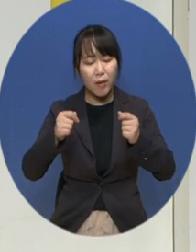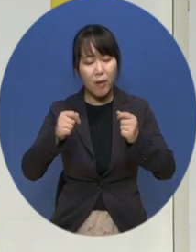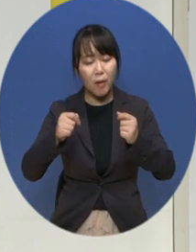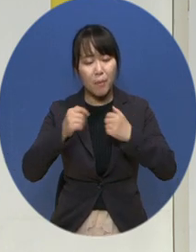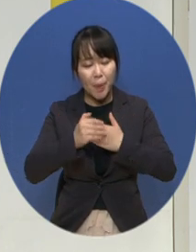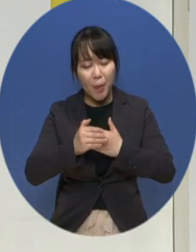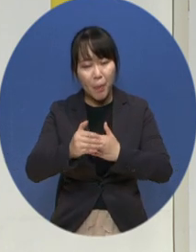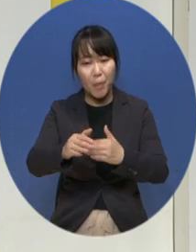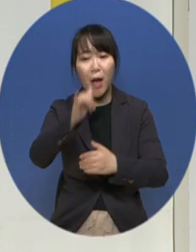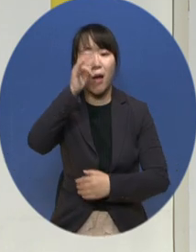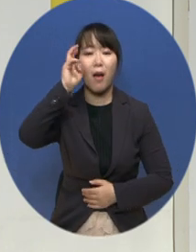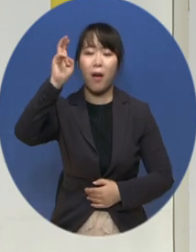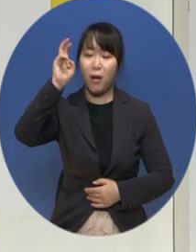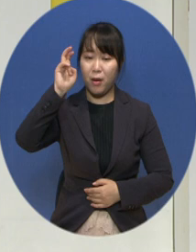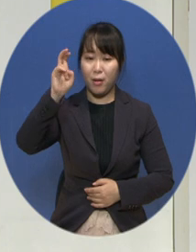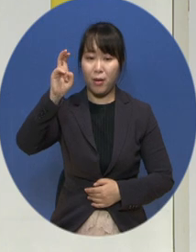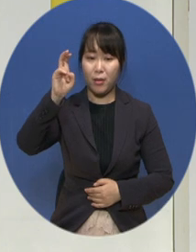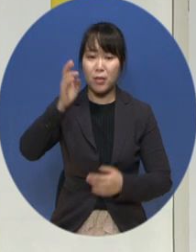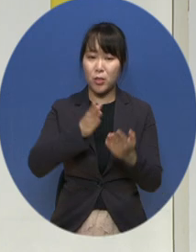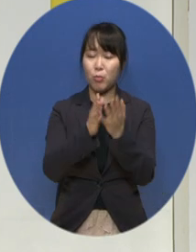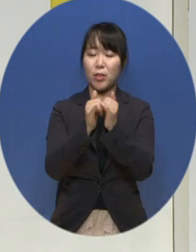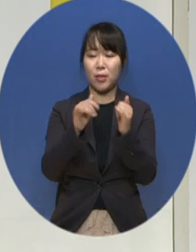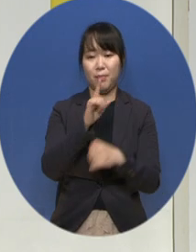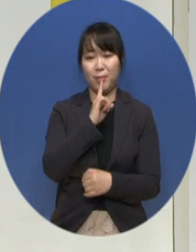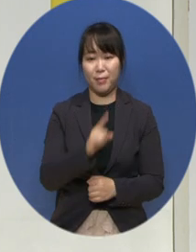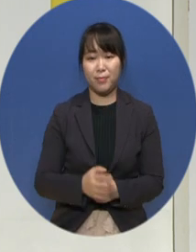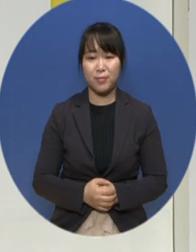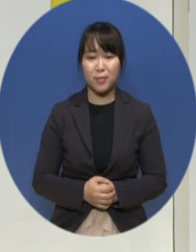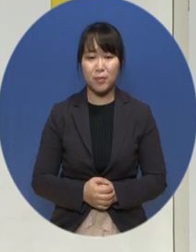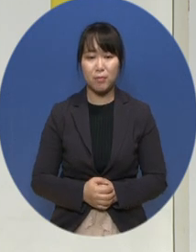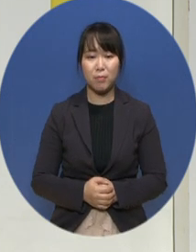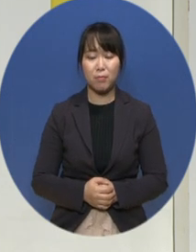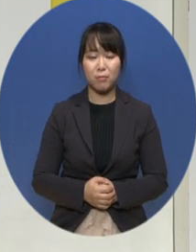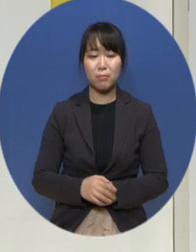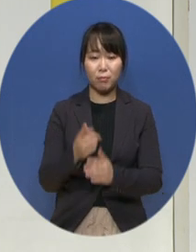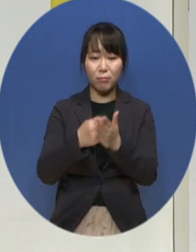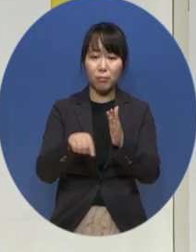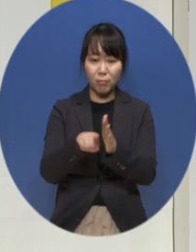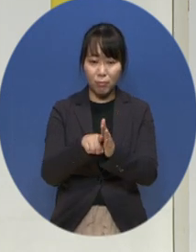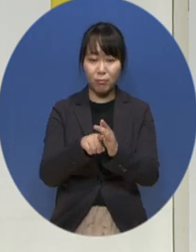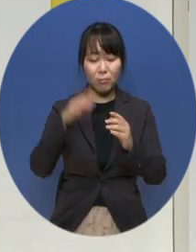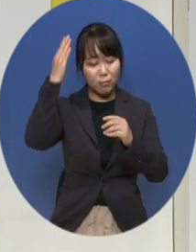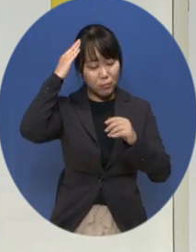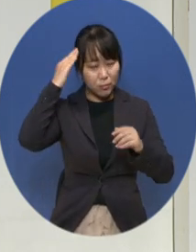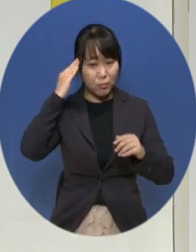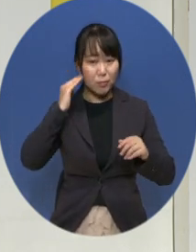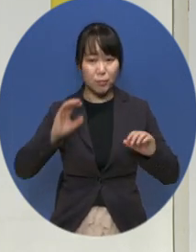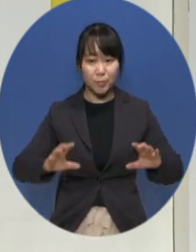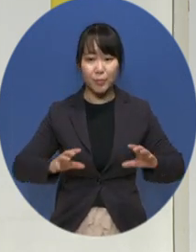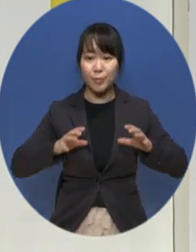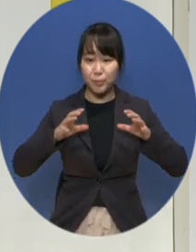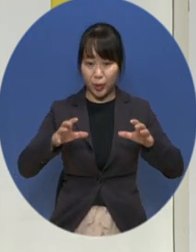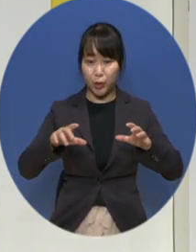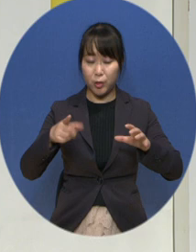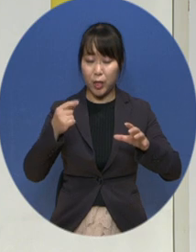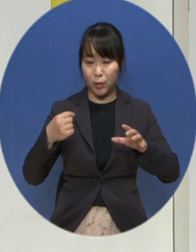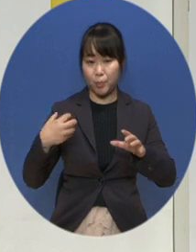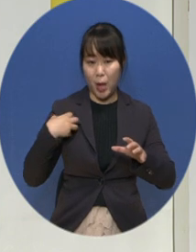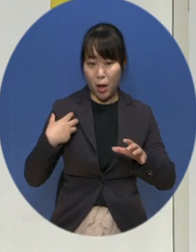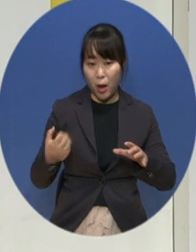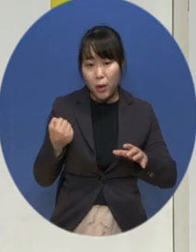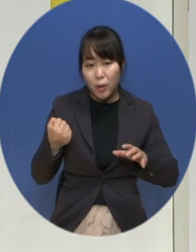라고 이제 전문가들이 얘기 했는데 그럴 내면 대한민국 이거를 주도하고 내